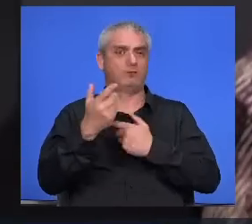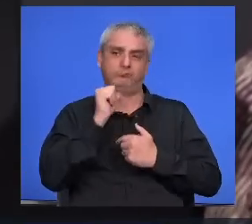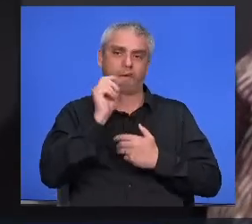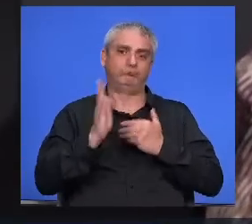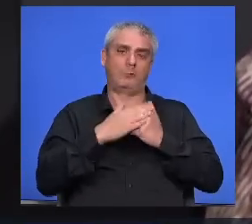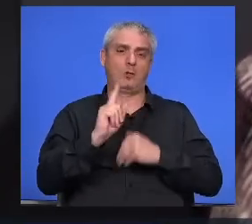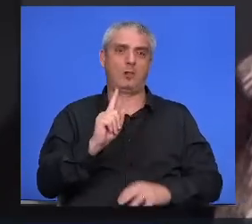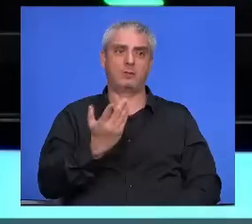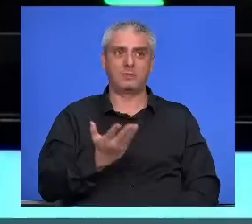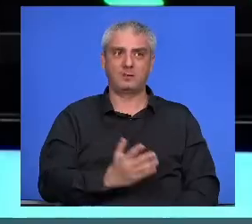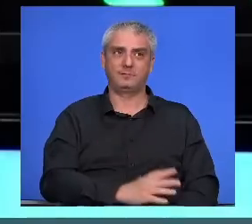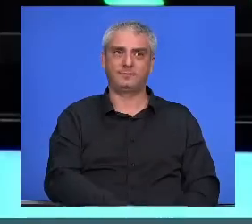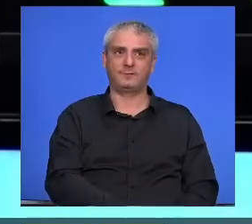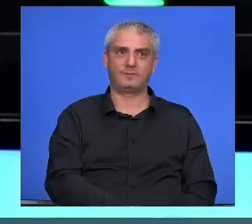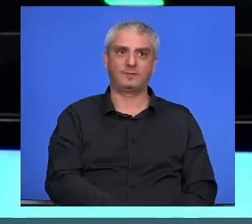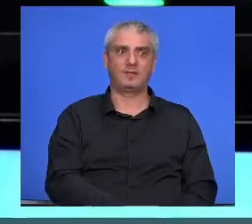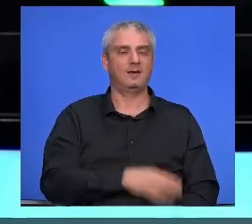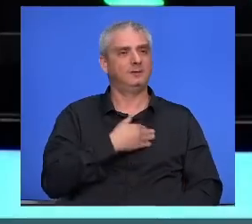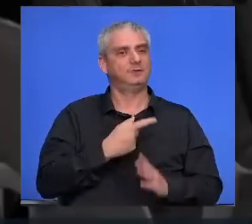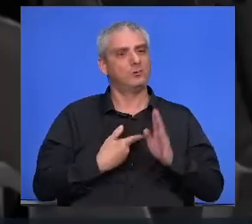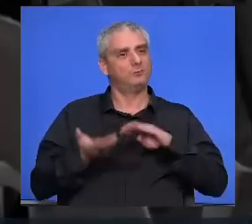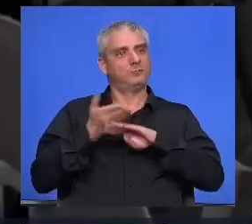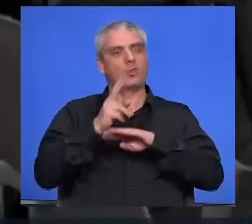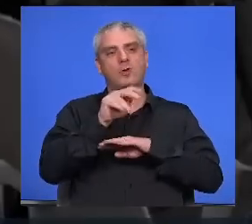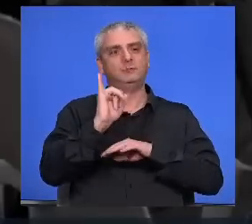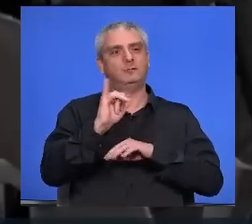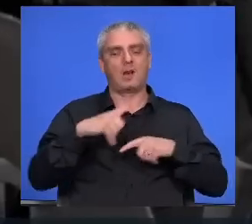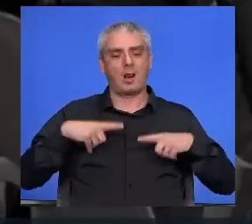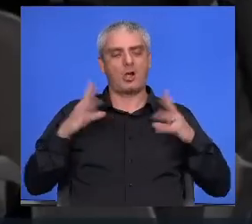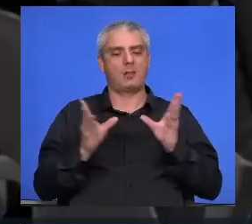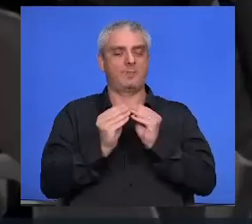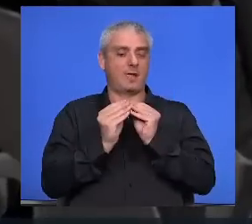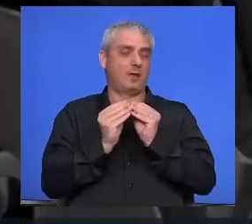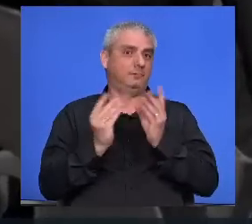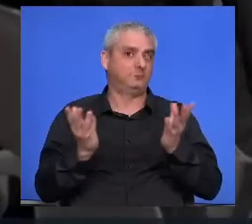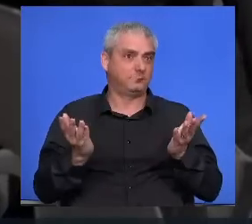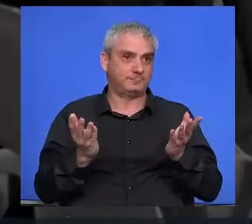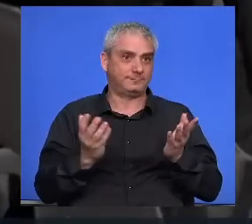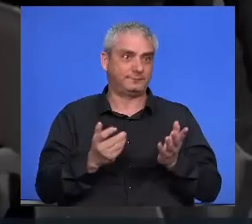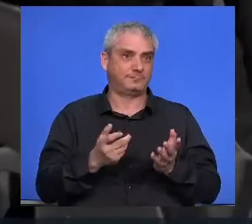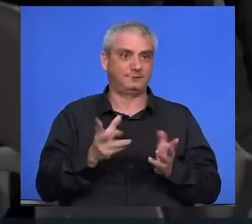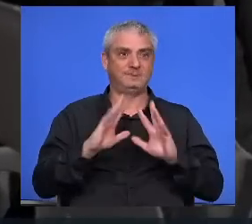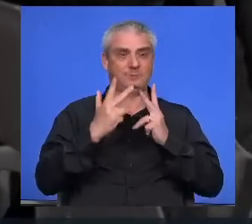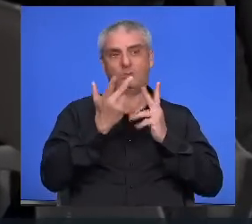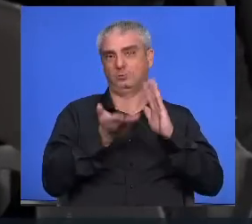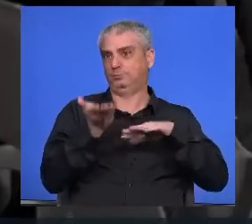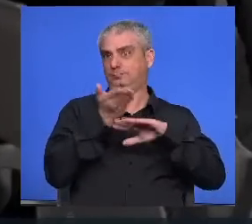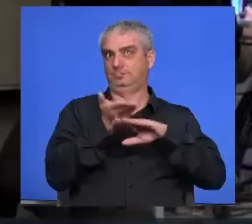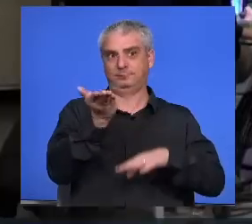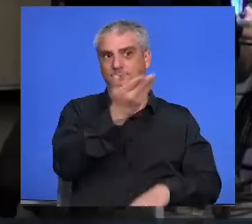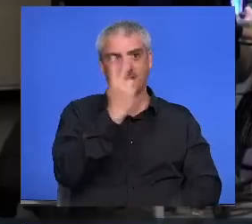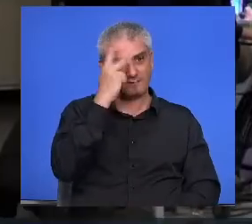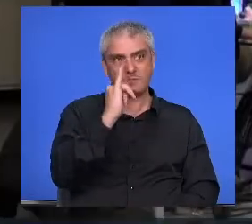이 사회에 한번 그냥 동거라는 화두를 그 수면 위로 좀 던져 보고 싶었던 게 저희의 첫 번째 의도였던 것